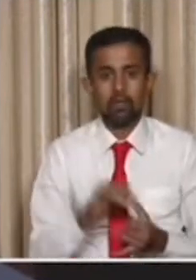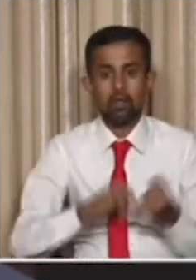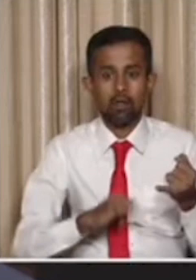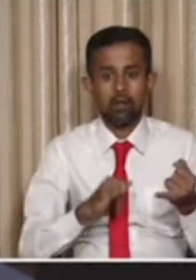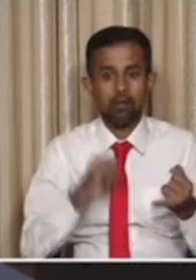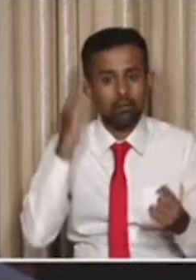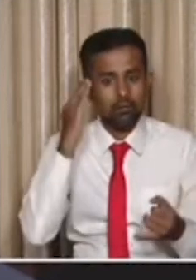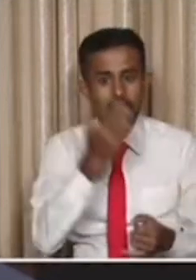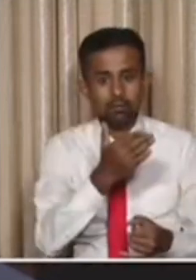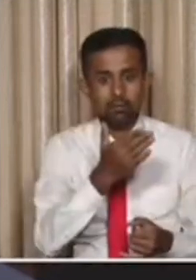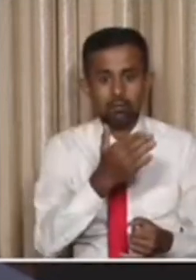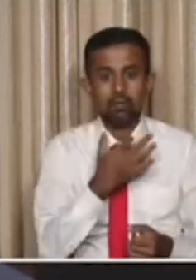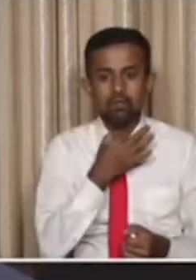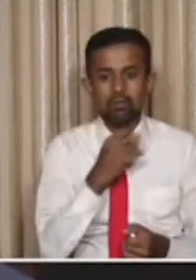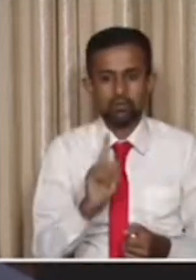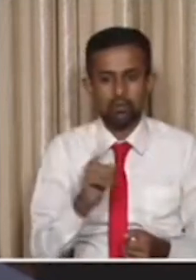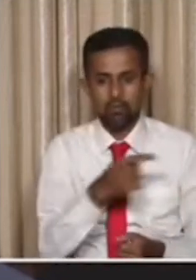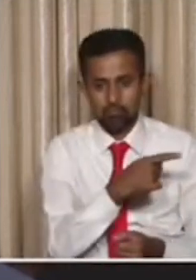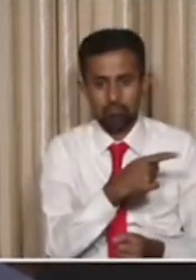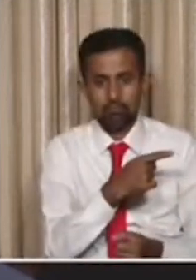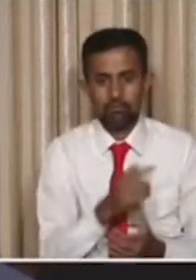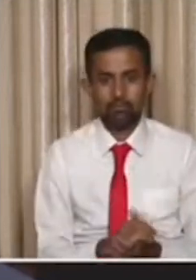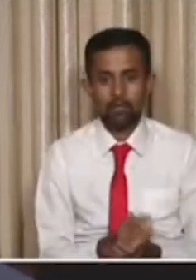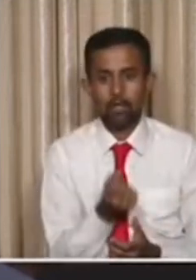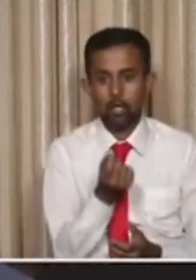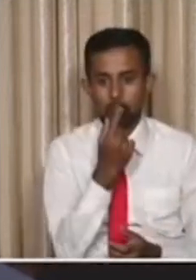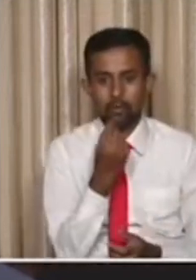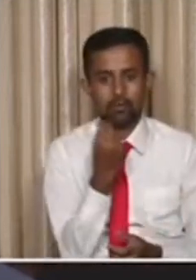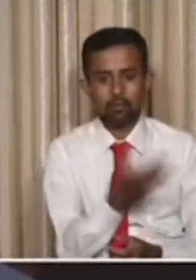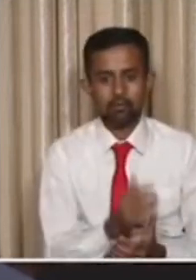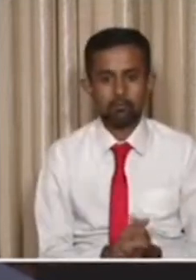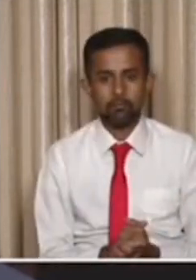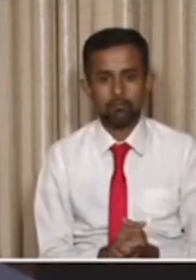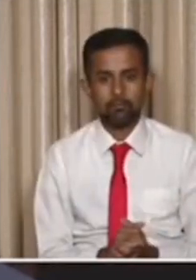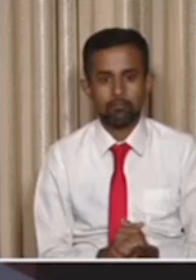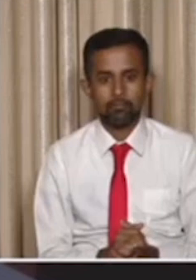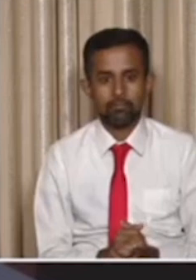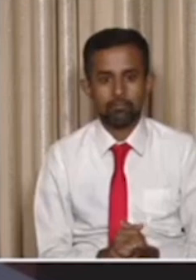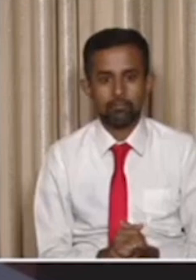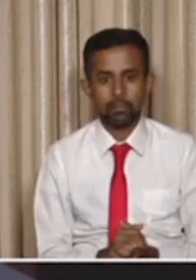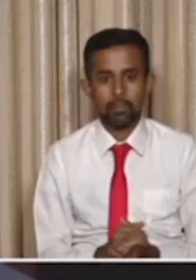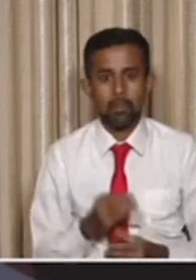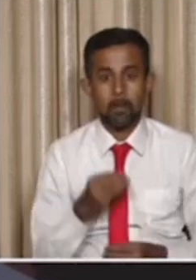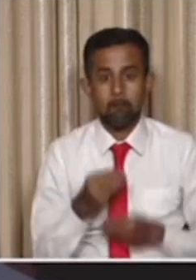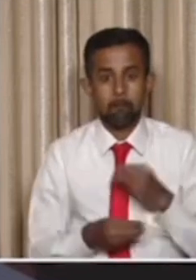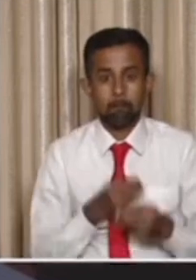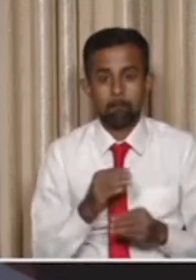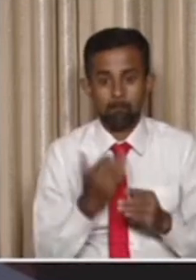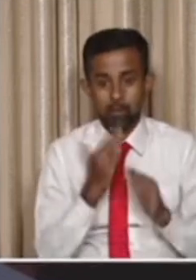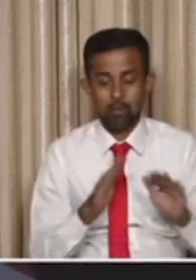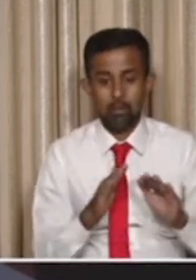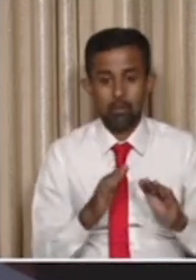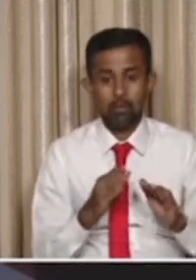tu me pun dah guru pun dah berani dila pun dah me losindera kahre dina. Me garu katana ke tu mani? Business Management School of